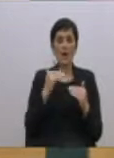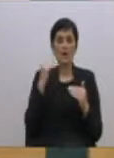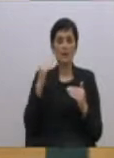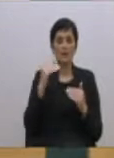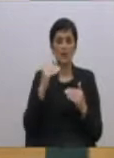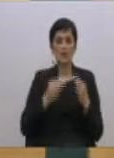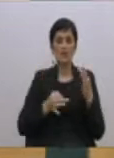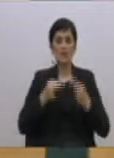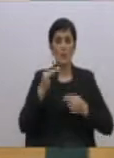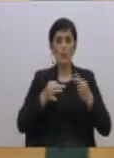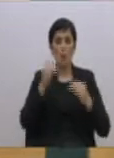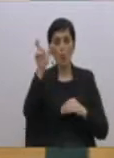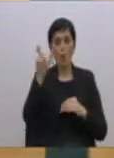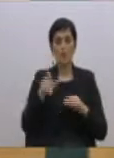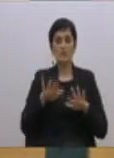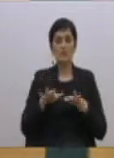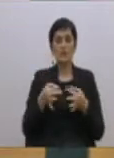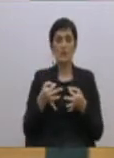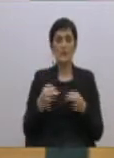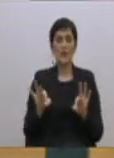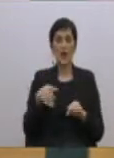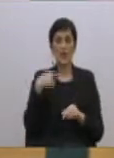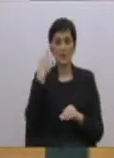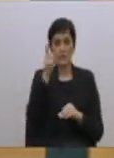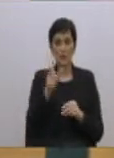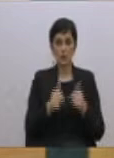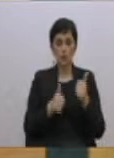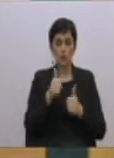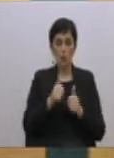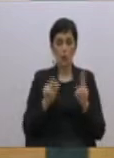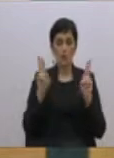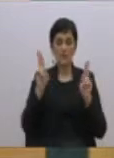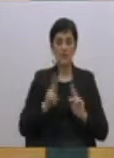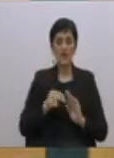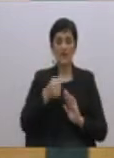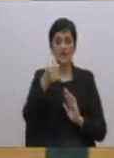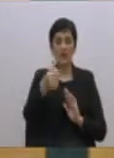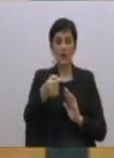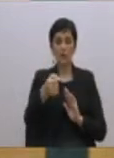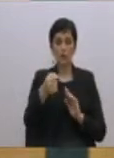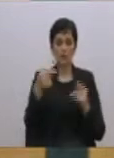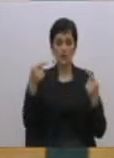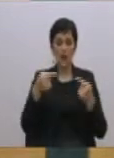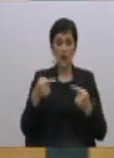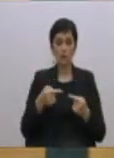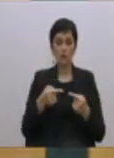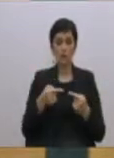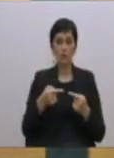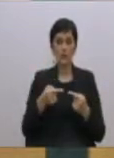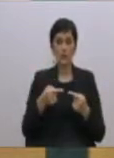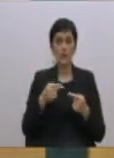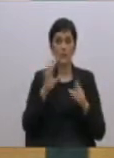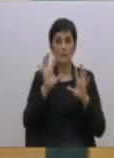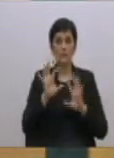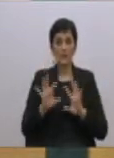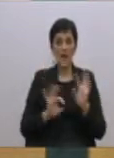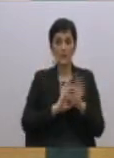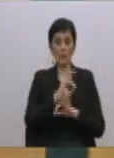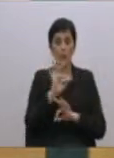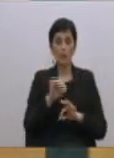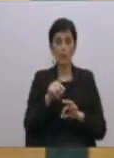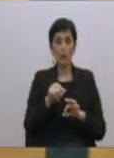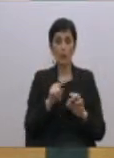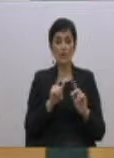მოსამართლის ვაკანტურ თანამდებობაზე პირის კონკურსის წესით დანიშნვის წესის დაზუსტებას. კერძოდ, კანონპროექტის თანახმად